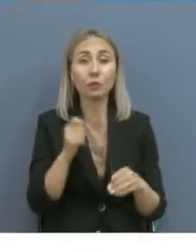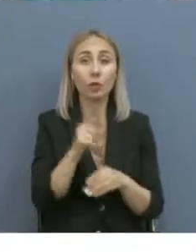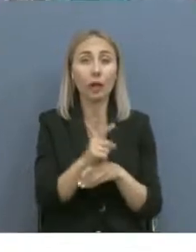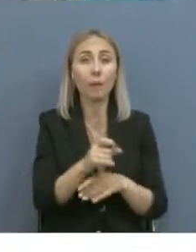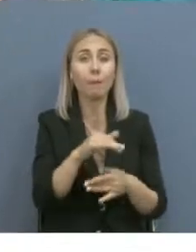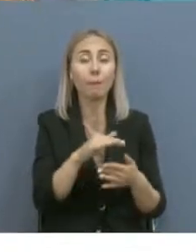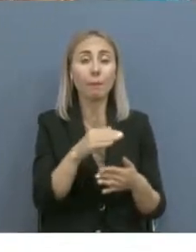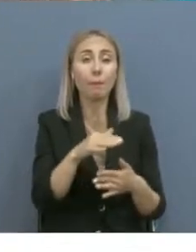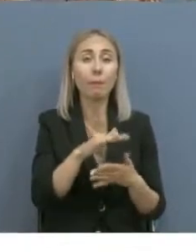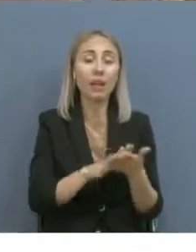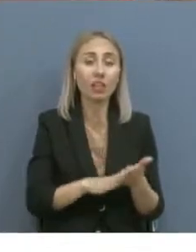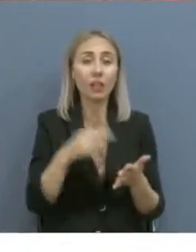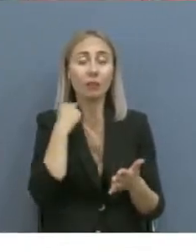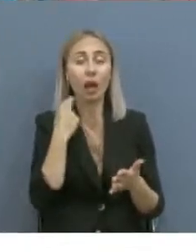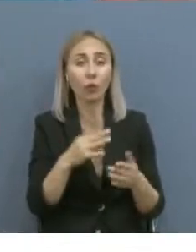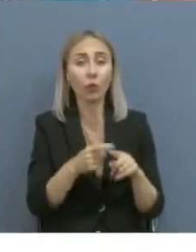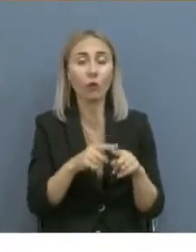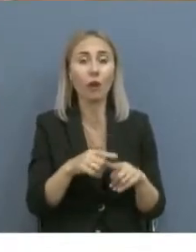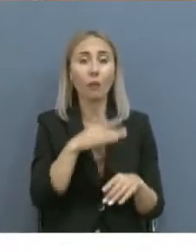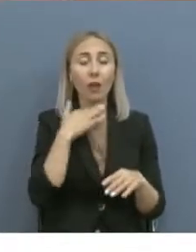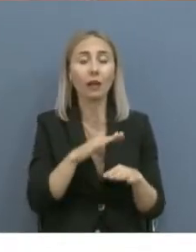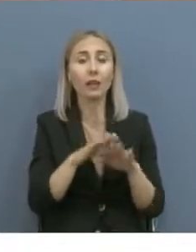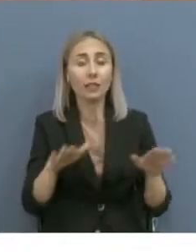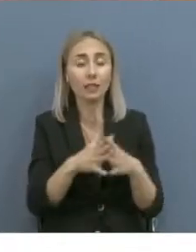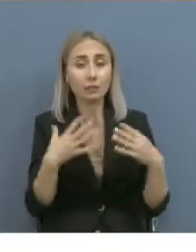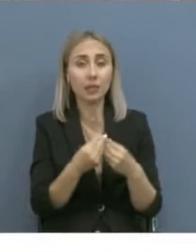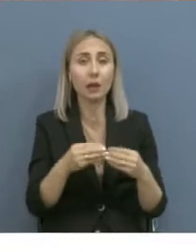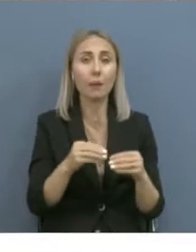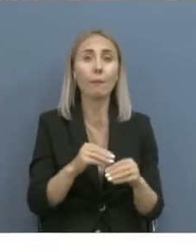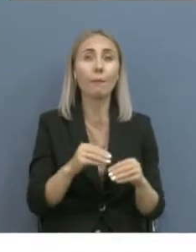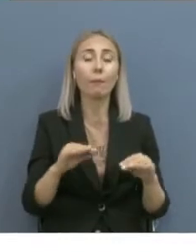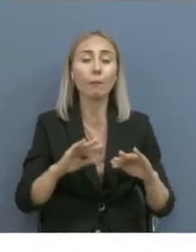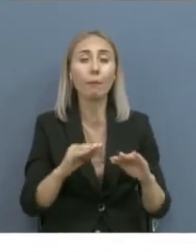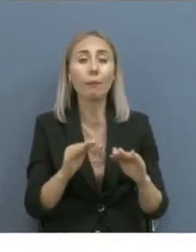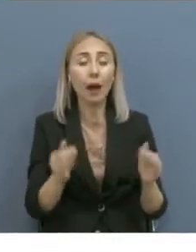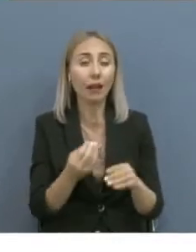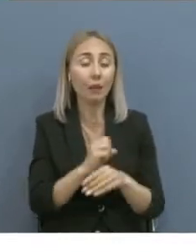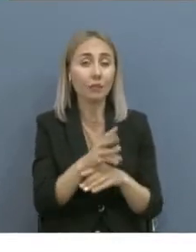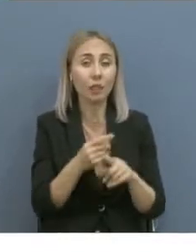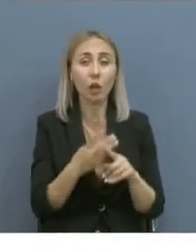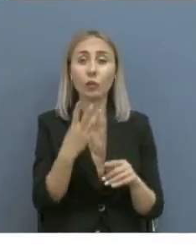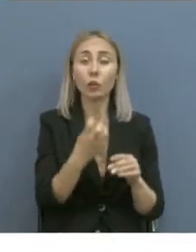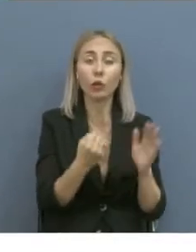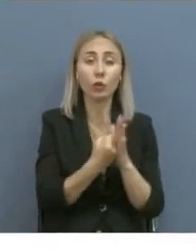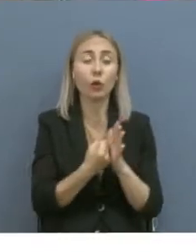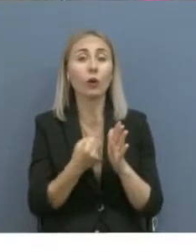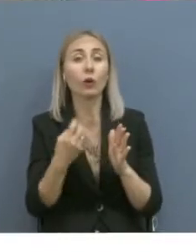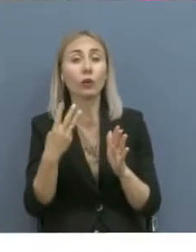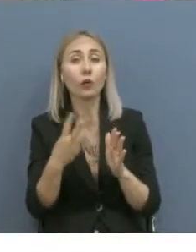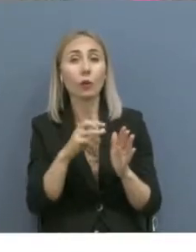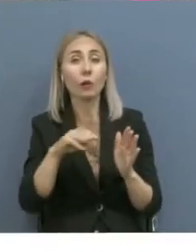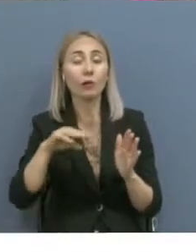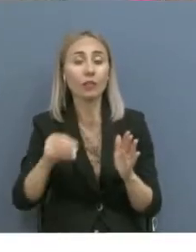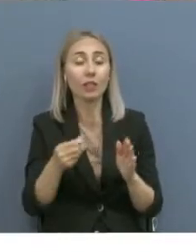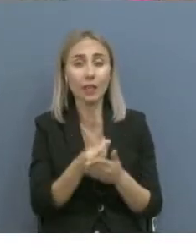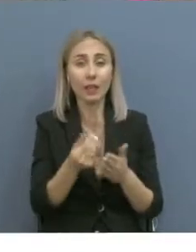жүрген тұрмысы төмен және көпбалалы отбасылардың қарызын кешіру туралы жарлыққа қол қойып, олардың әрқайсына 300 мыңнан